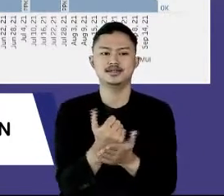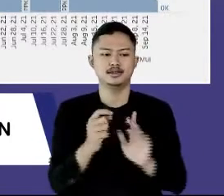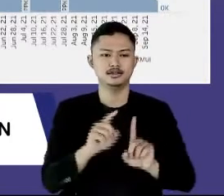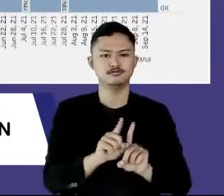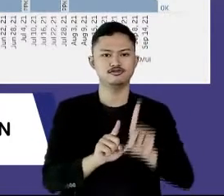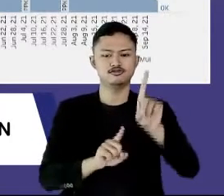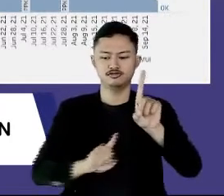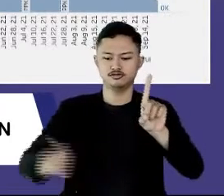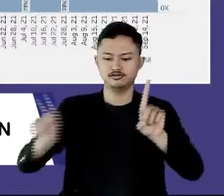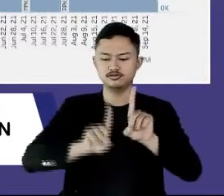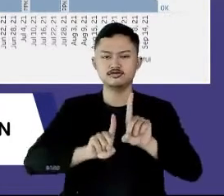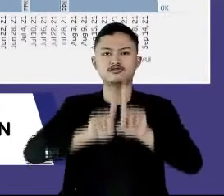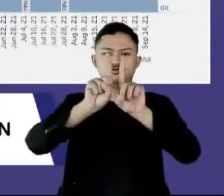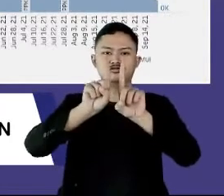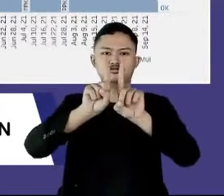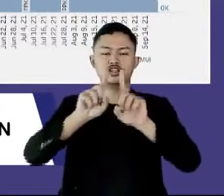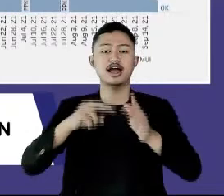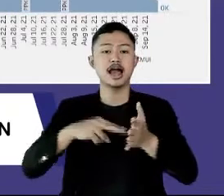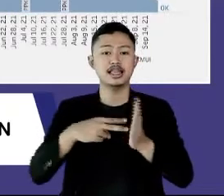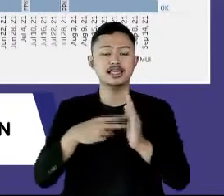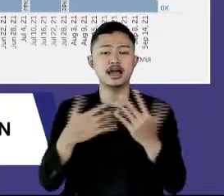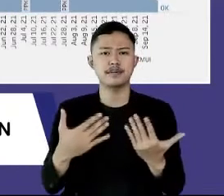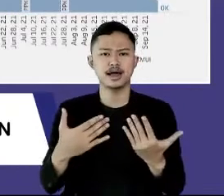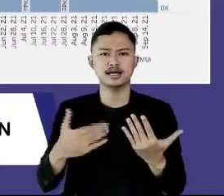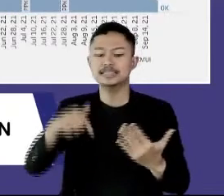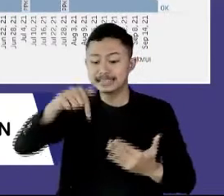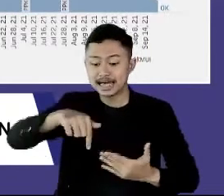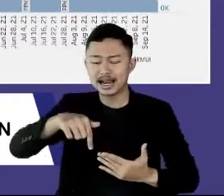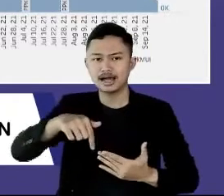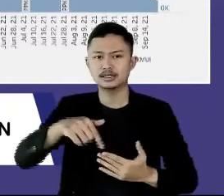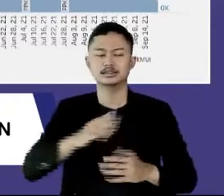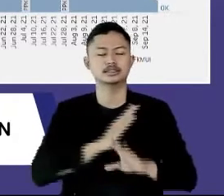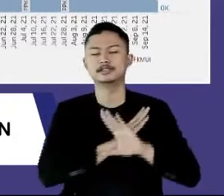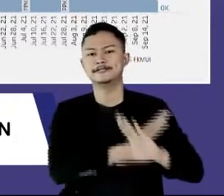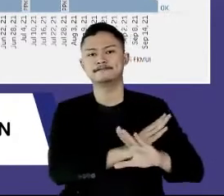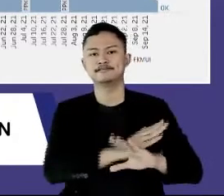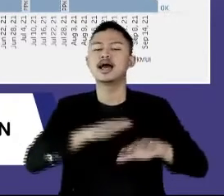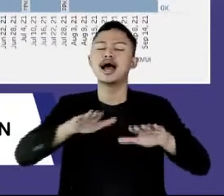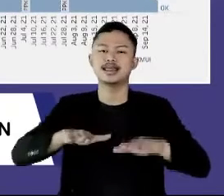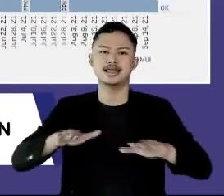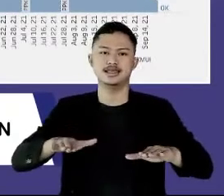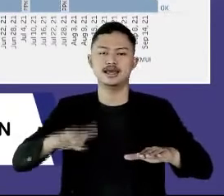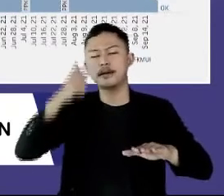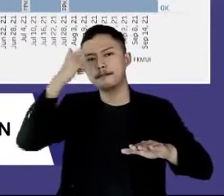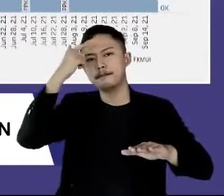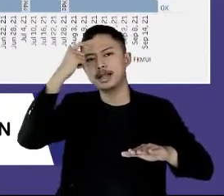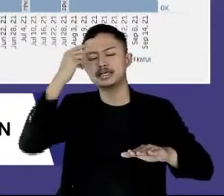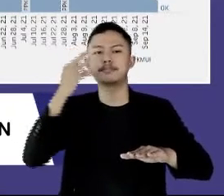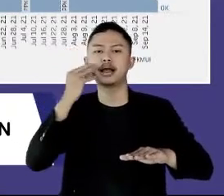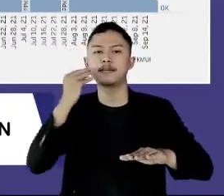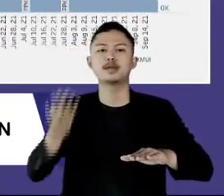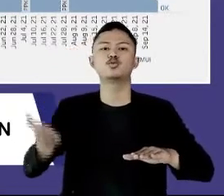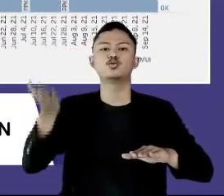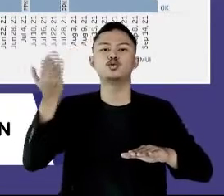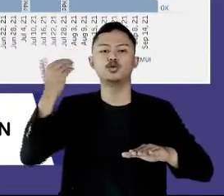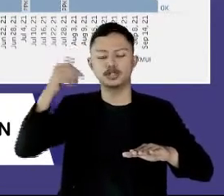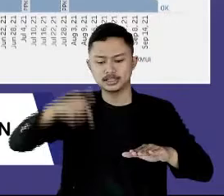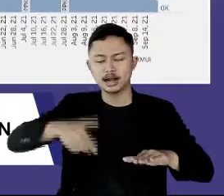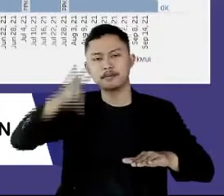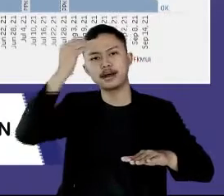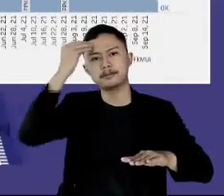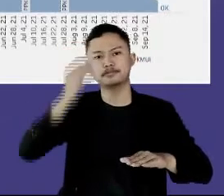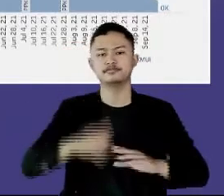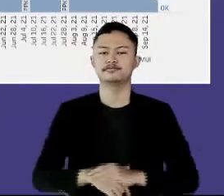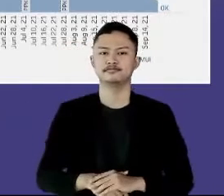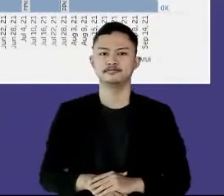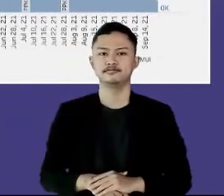kita tidak ingin terjadi saat ini, sehingga harus dilakukan dengan hati-hati pelonggaran mobilitas ini. Baik,